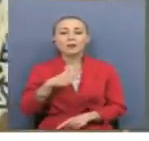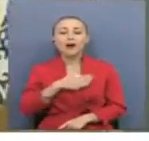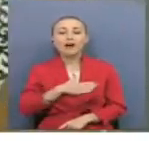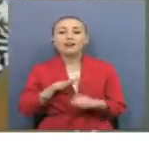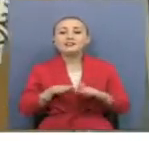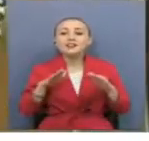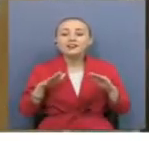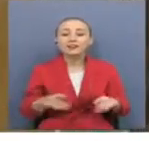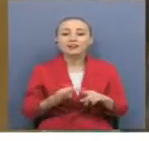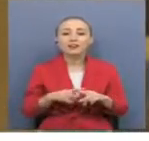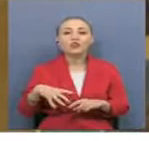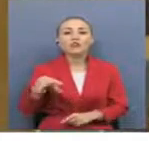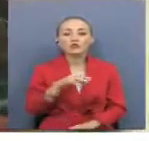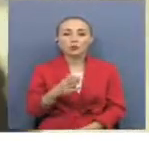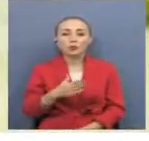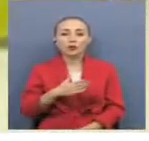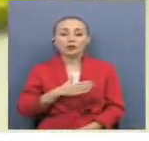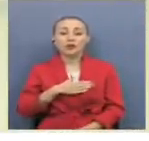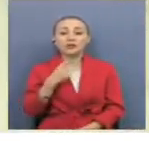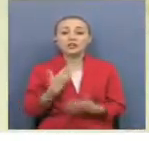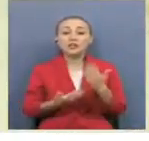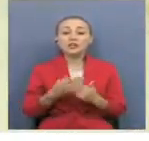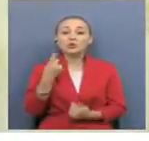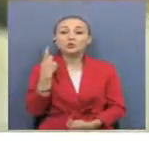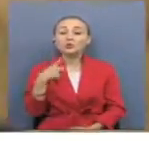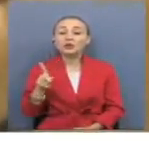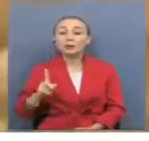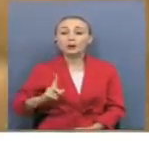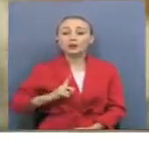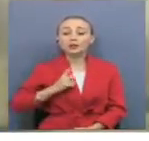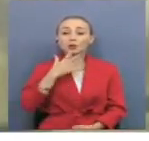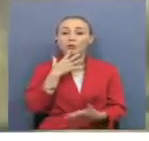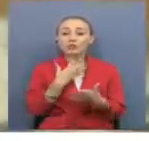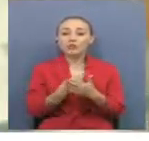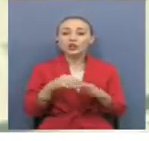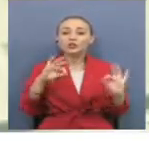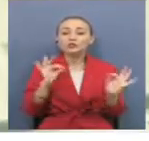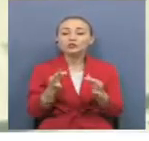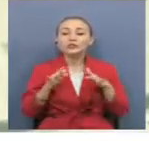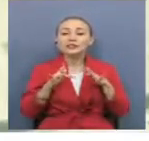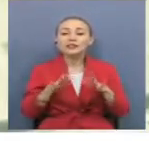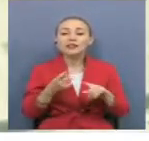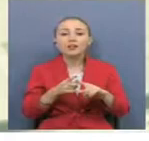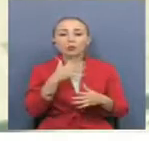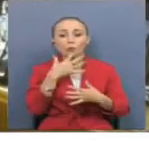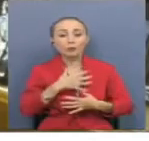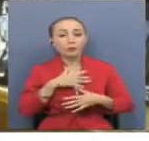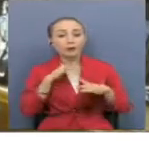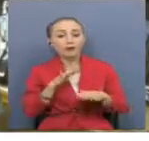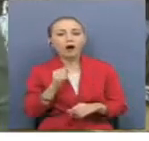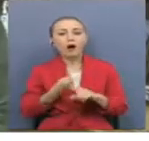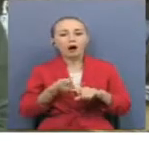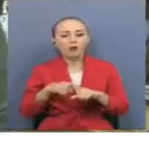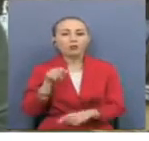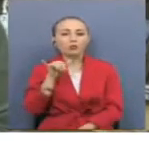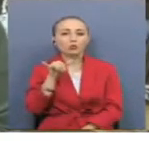өзге қолданбалы өнер шеберлерінің жайғана сүйікті ісі болса, Вера үшін табыс көзі екендігін айтады. Қолөнер шебері шағын ғана дүкенде керемет